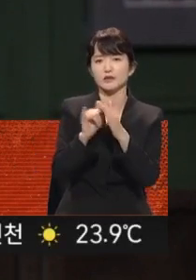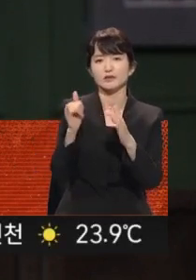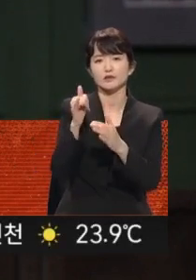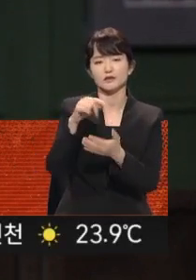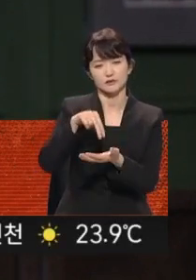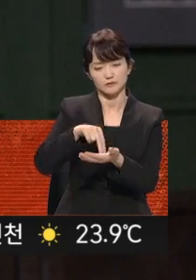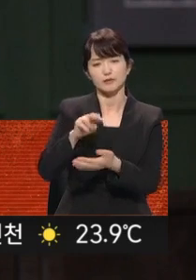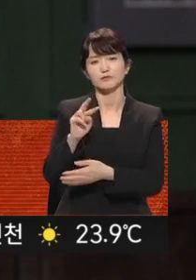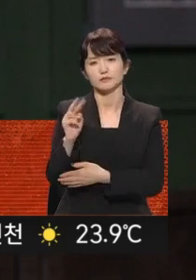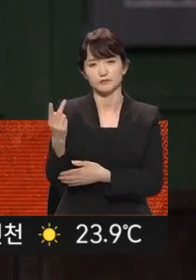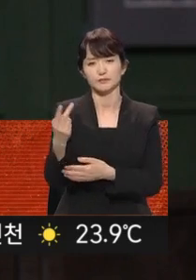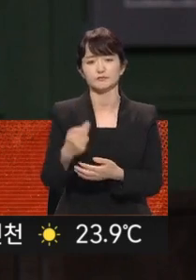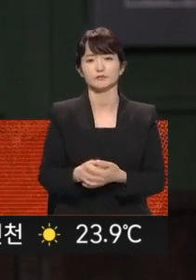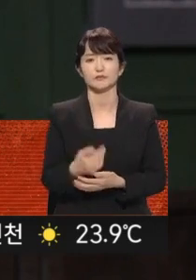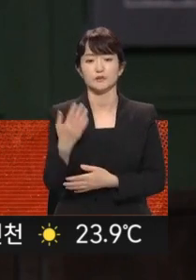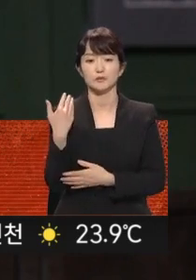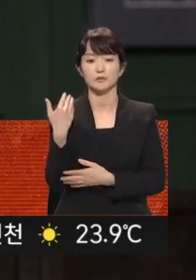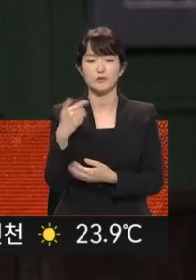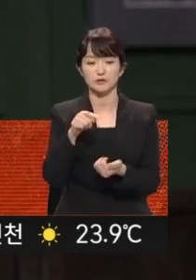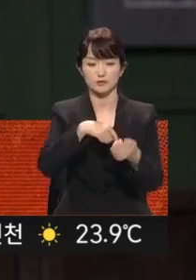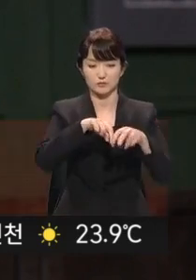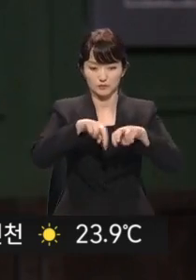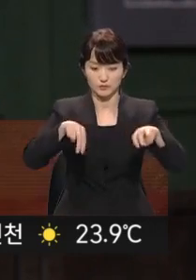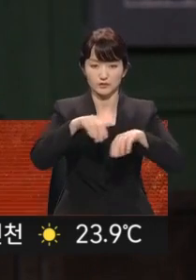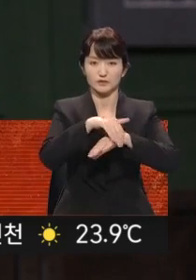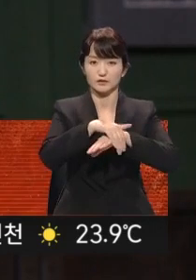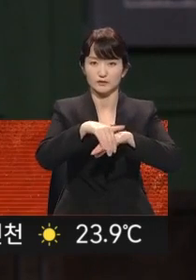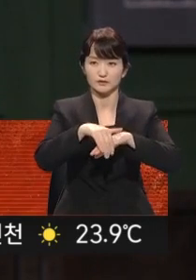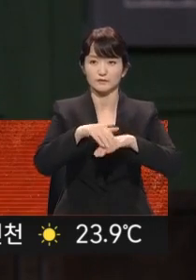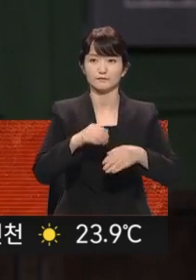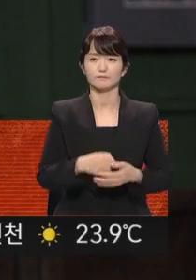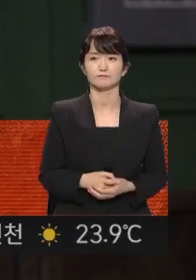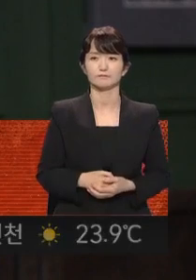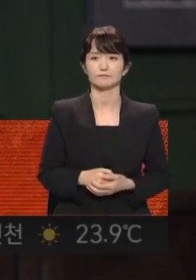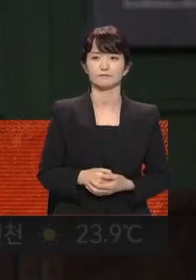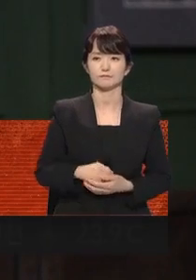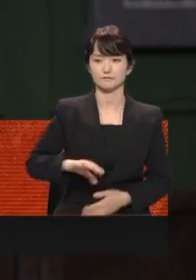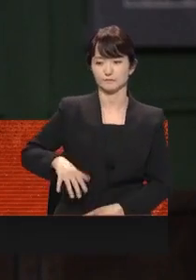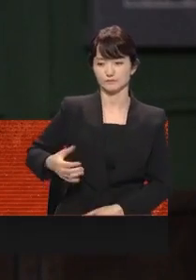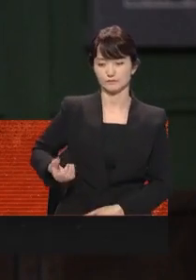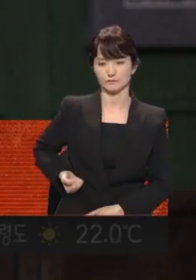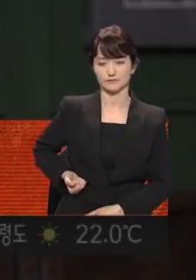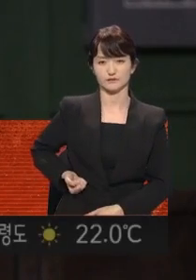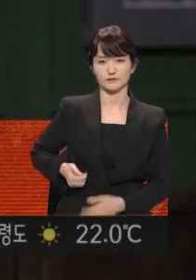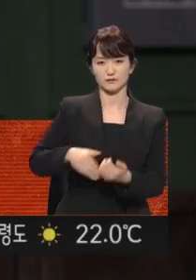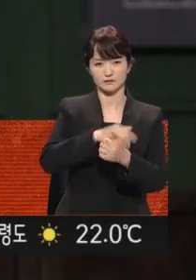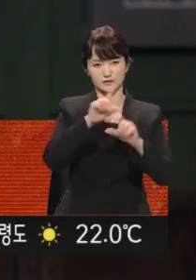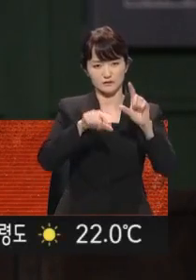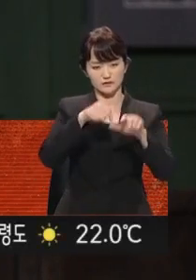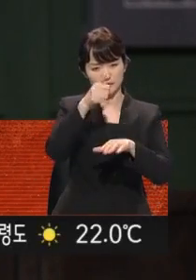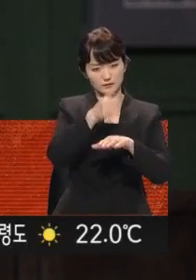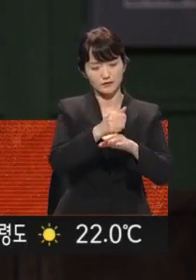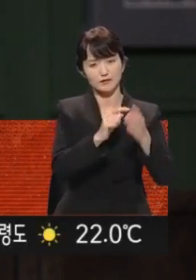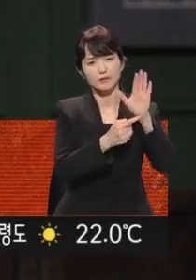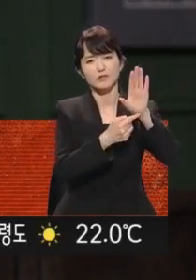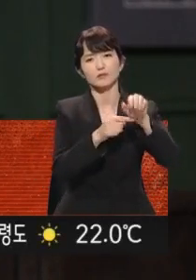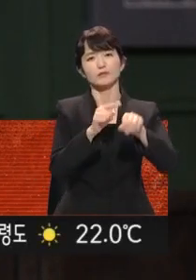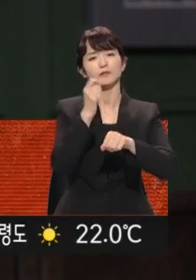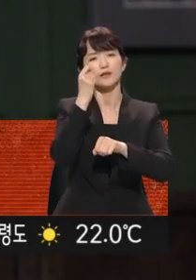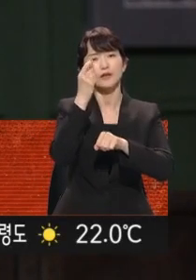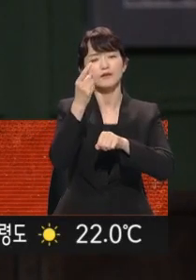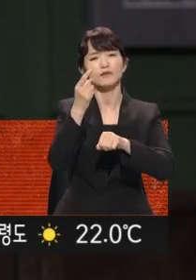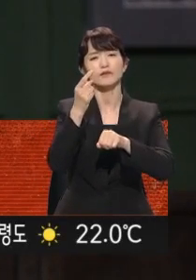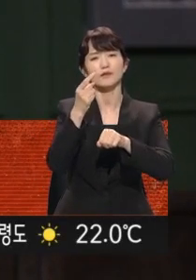이에 따라서 조만간 부검에 들어갈 걸로 보이는데 현지 사정상 결과가 나오기까지는 또 한 달 이상이 걸릴 것으로 보인다고